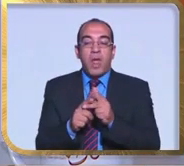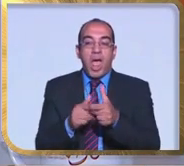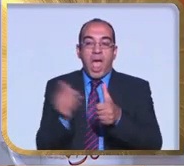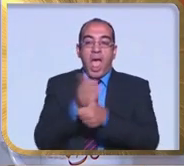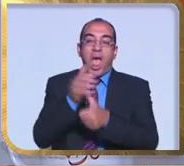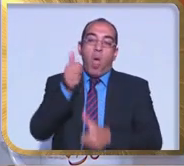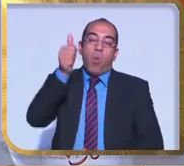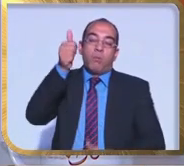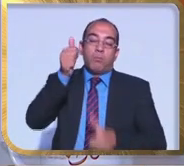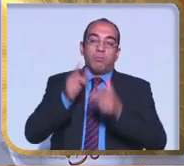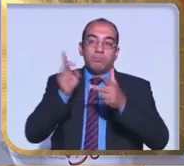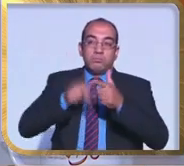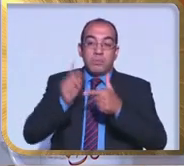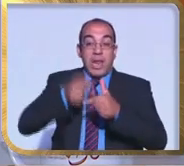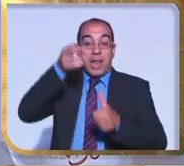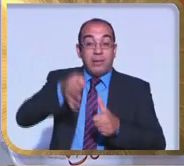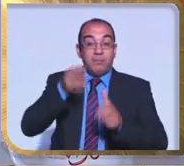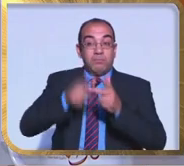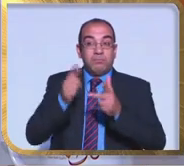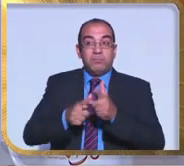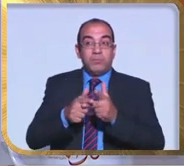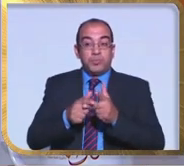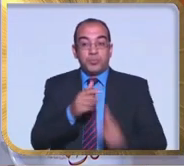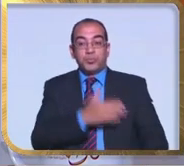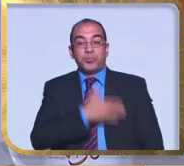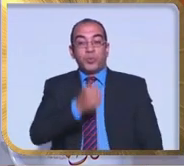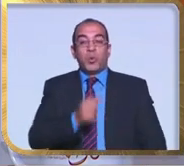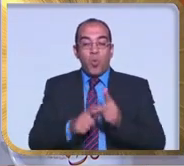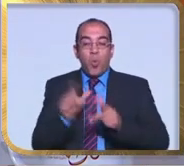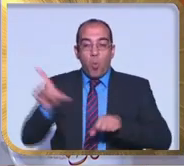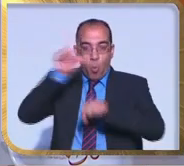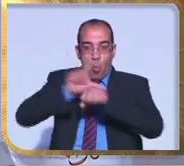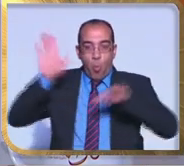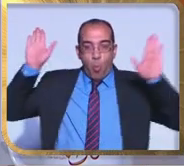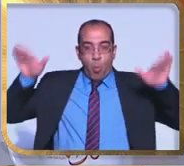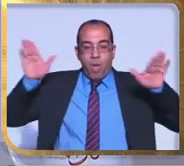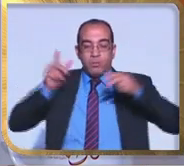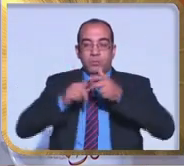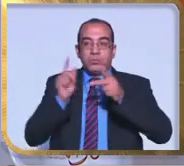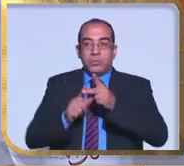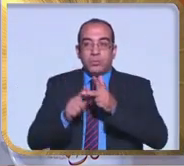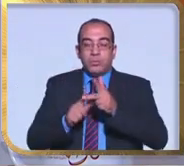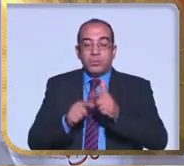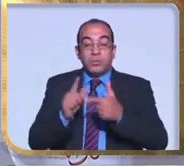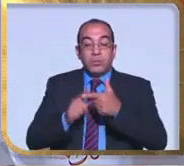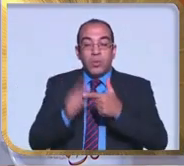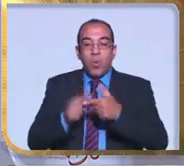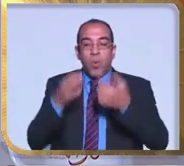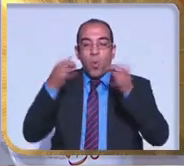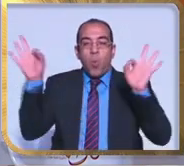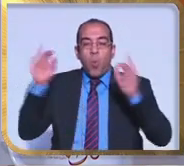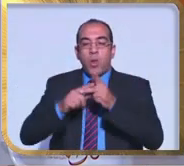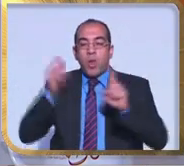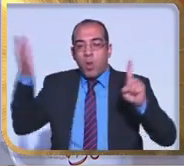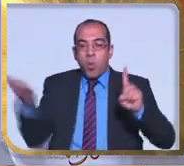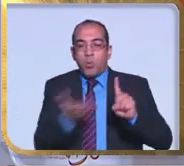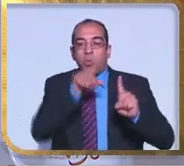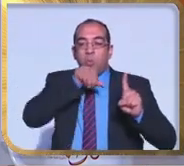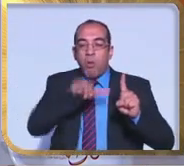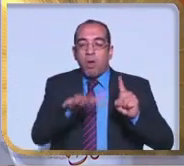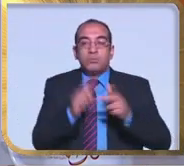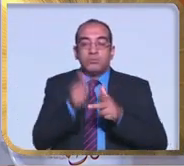أول شيء يجب الإيمان به هو الوحي، لأنه جميع متطلبات الإيمان